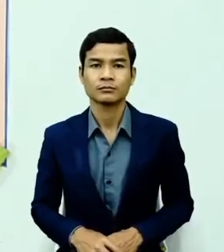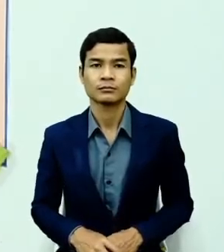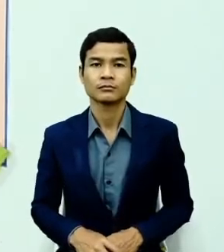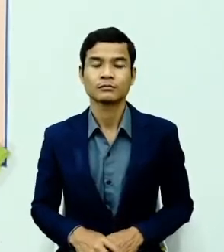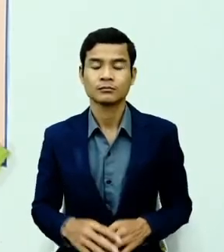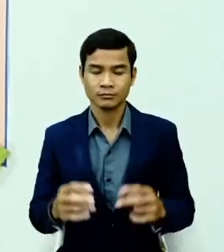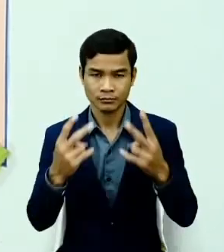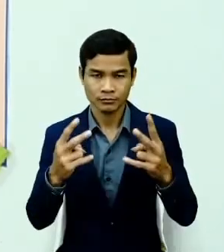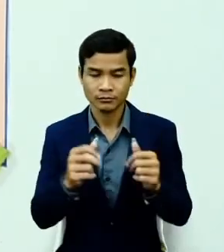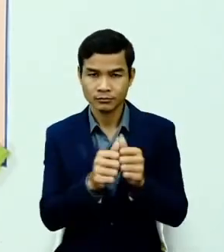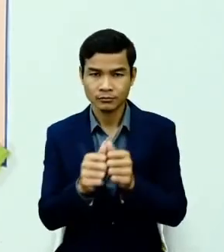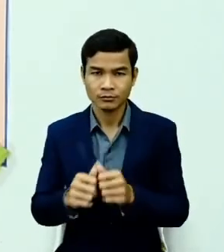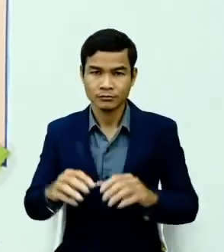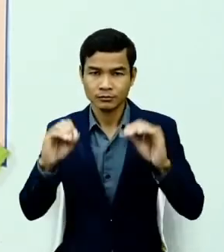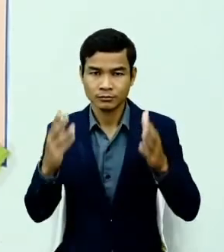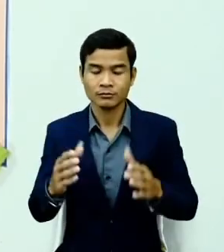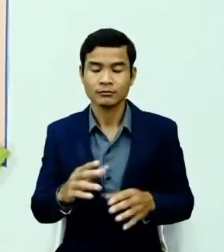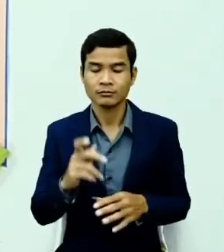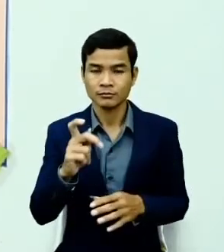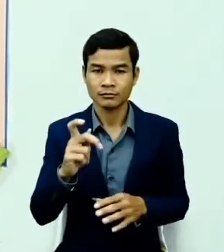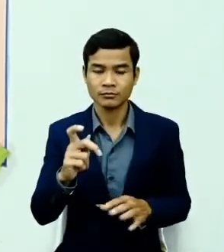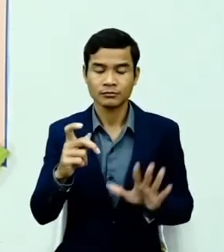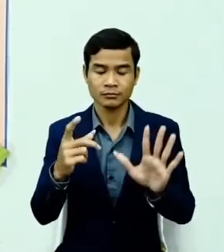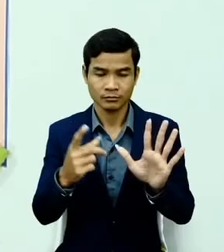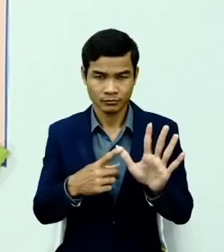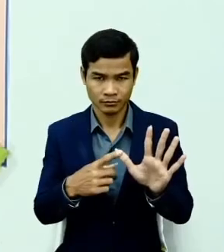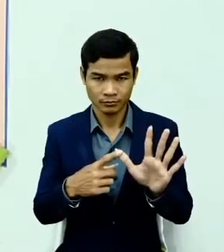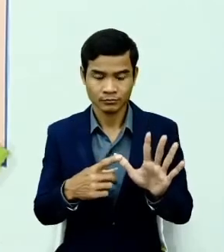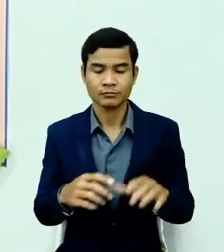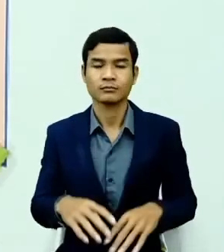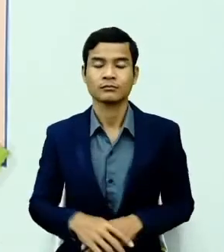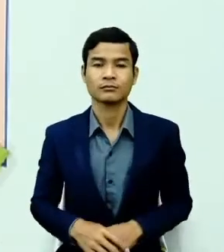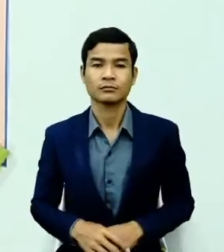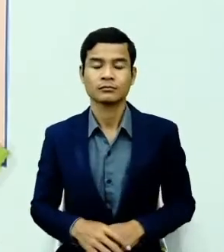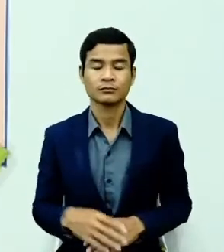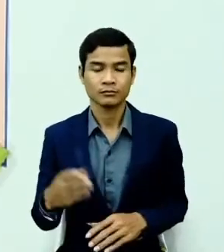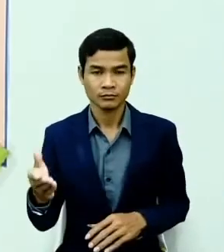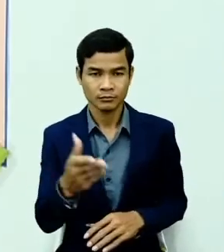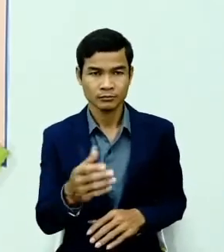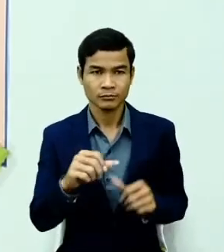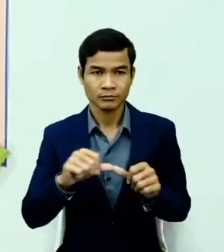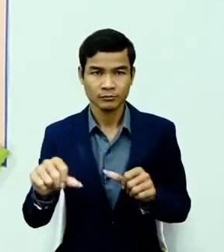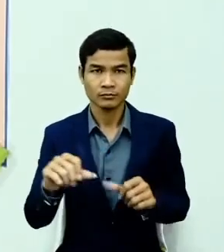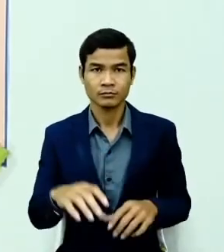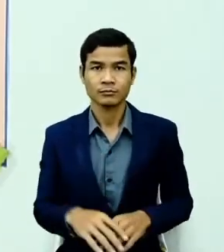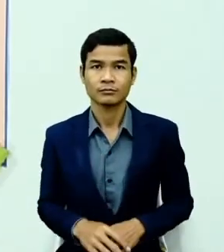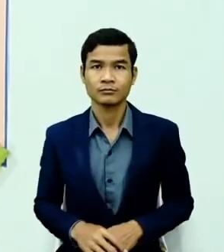ចាស់ផ្ទៀងផ្ទាត់ជាមួយអ្នកគ្រូកអ៊ីគីចាស់កូនបន្ត